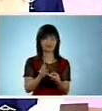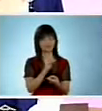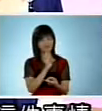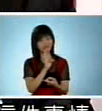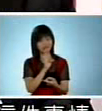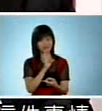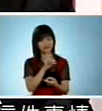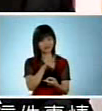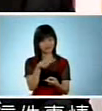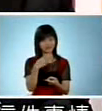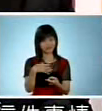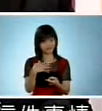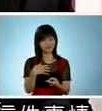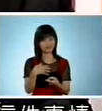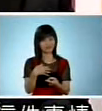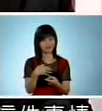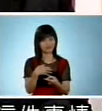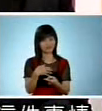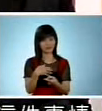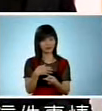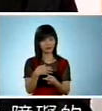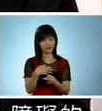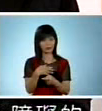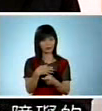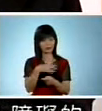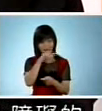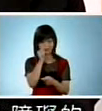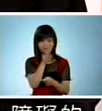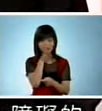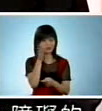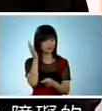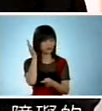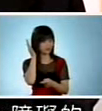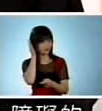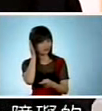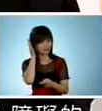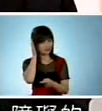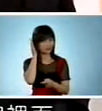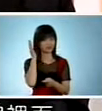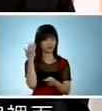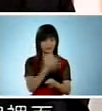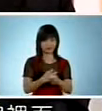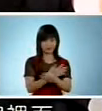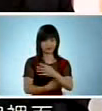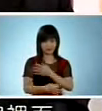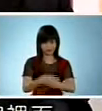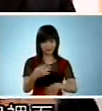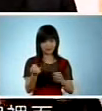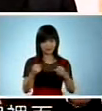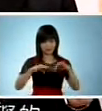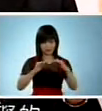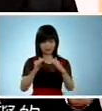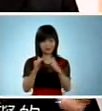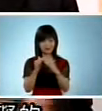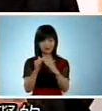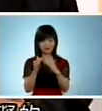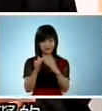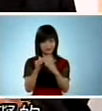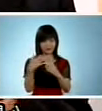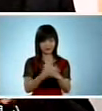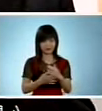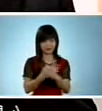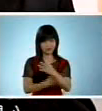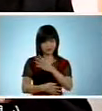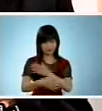体会应该是全力来对这份事情，尤其是听障身心障碍的、在我们的国家里面对身心障